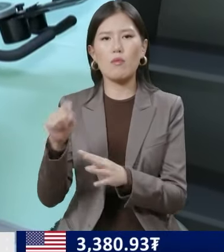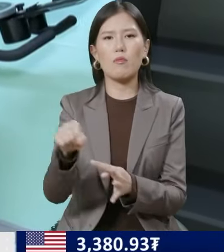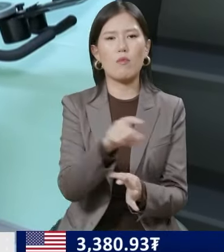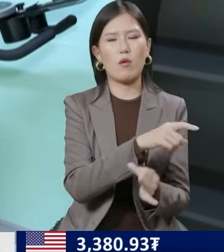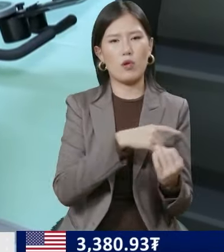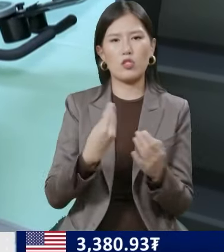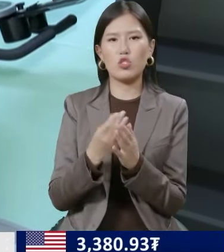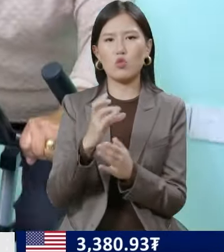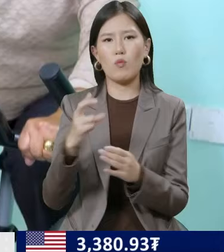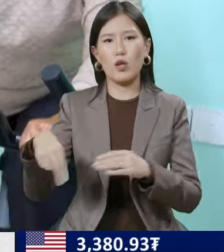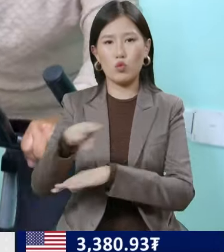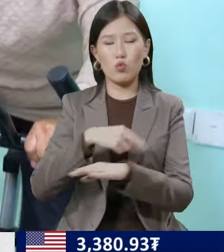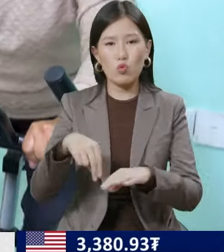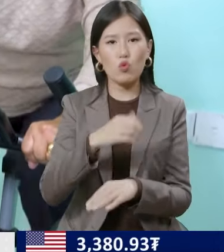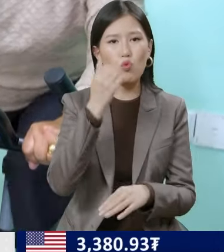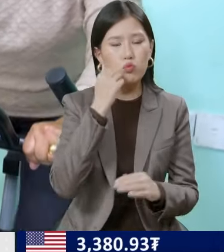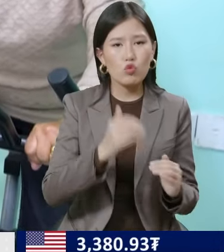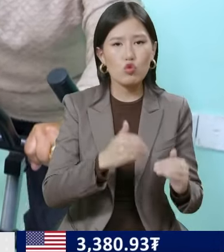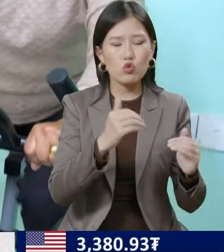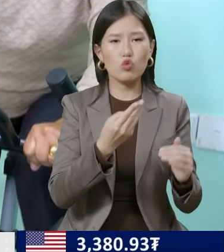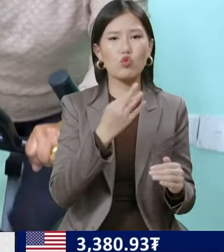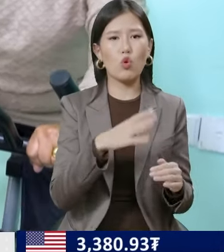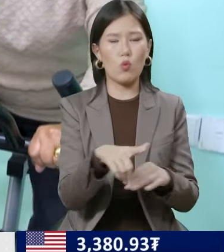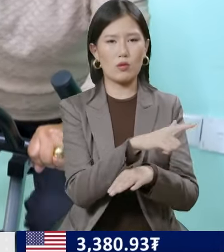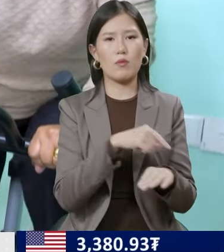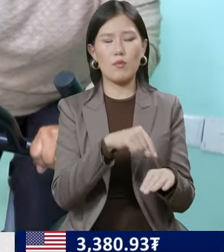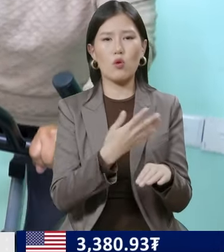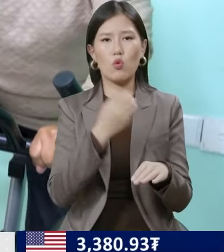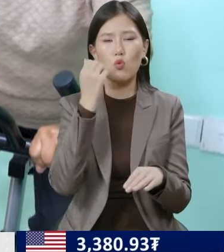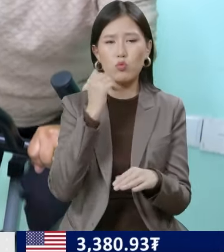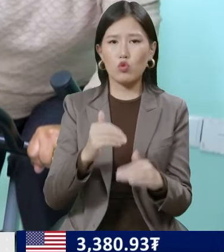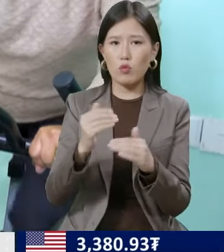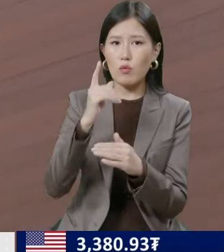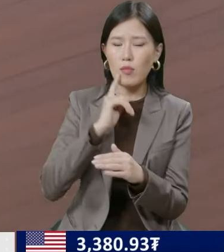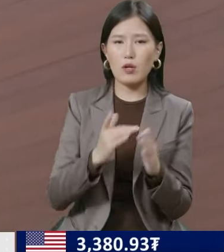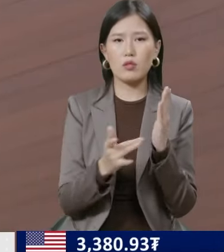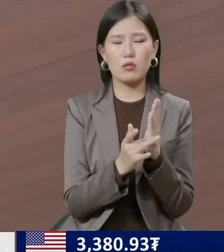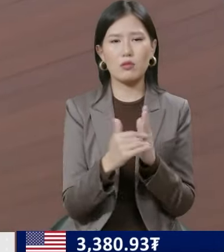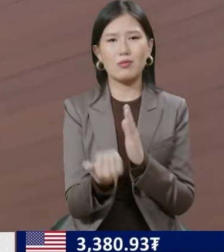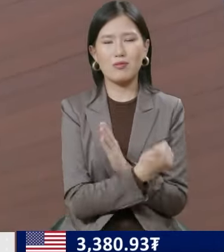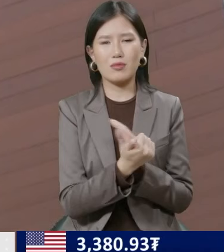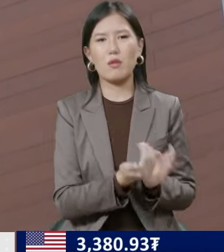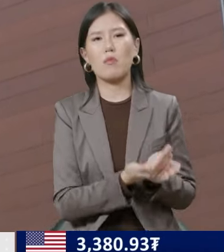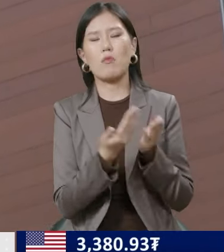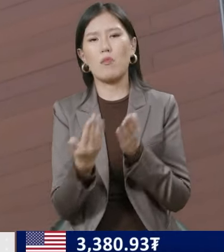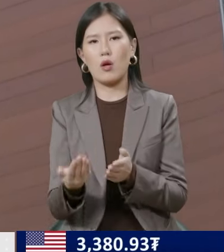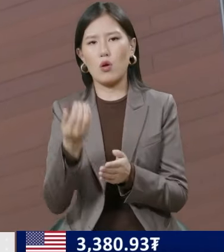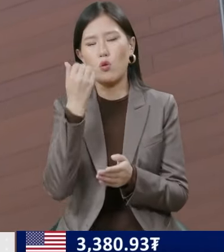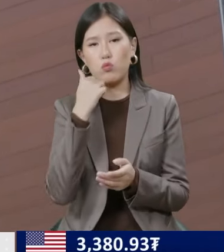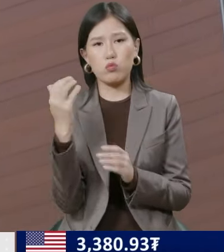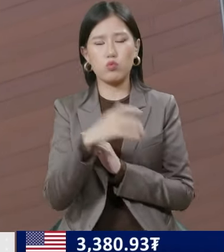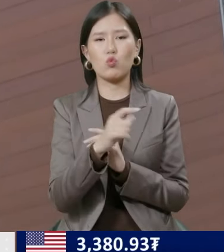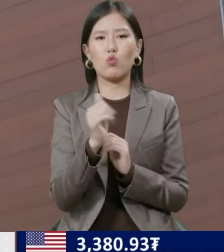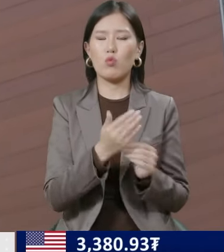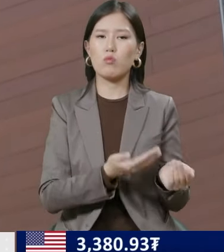Сүхбаатар дүүргийн Ахмадын хөгжлийн төв юм. Энэхүү төв нь ахмадуудын хөгжил шаарлалтад бүхий л тоног төхөөрөмжөөр бүрэн хангагдан ахмадуудад үн